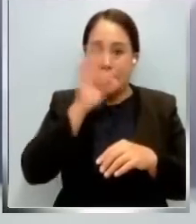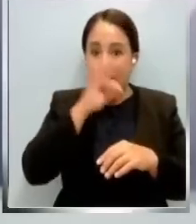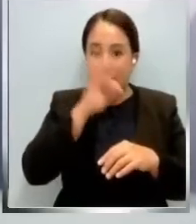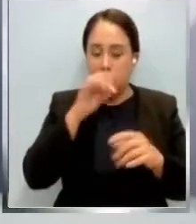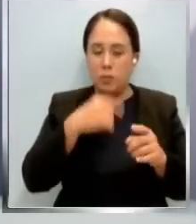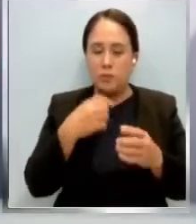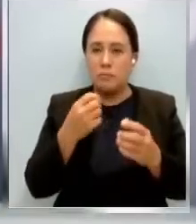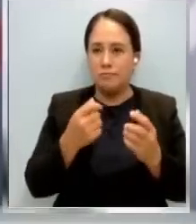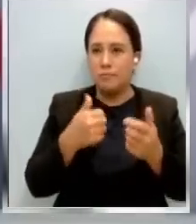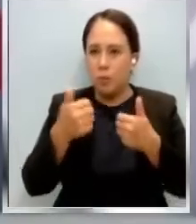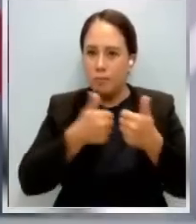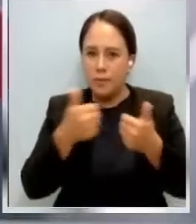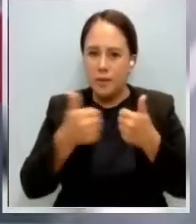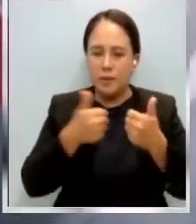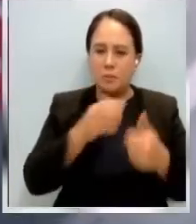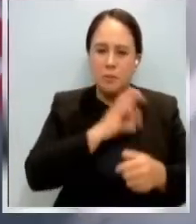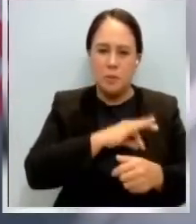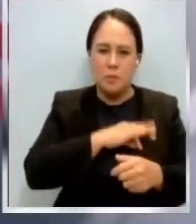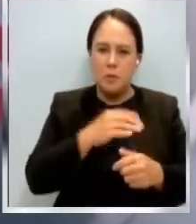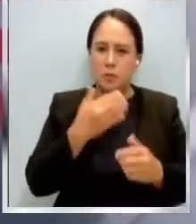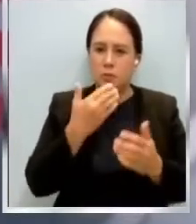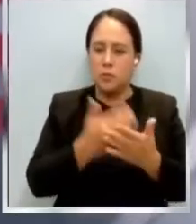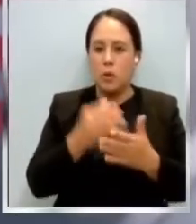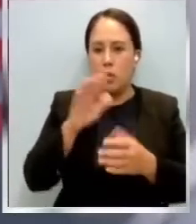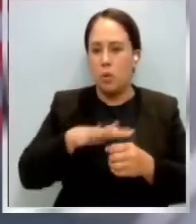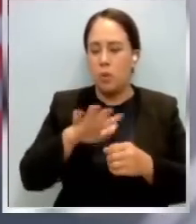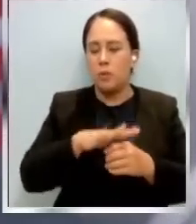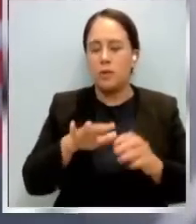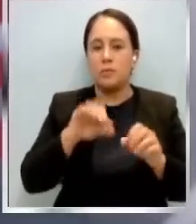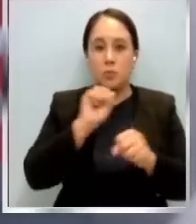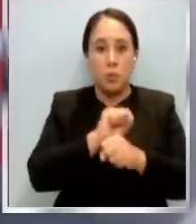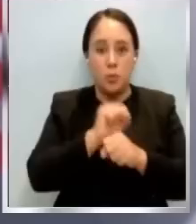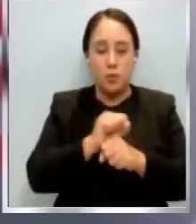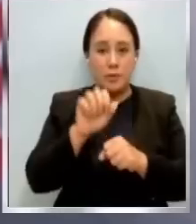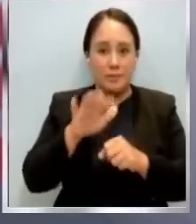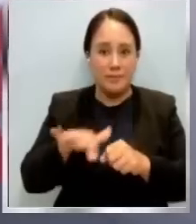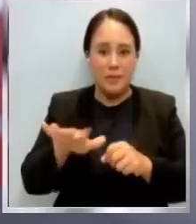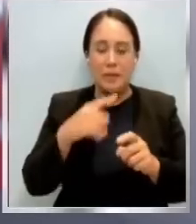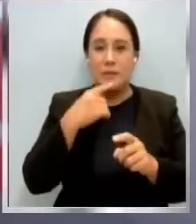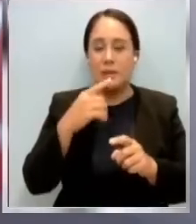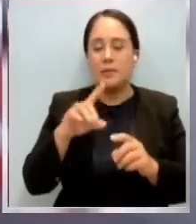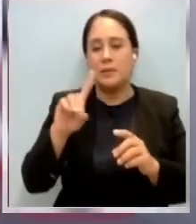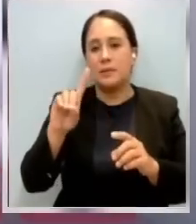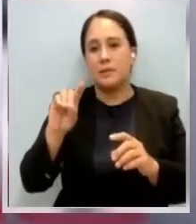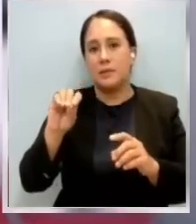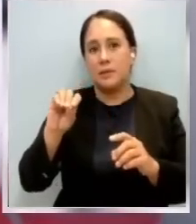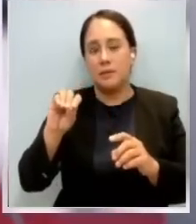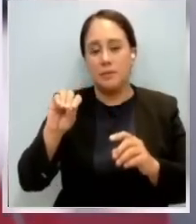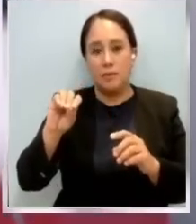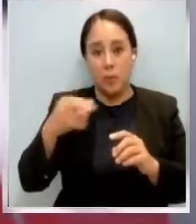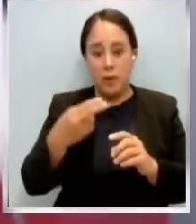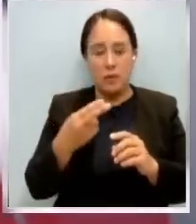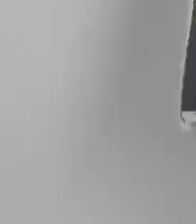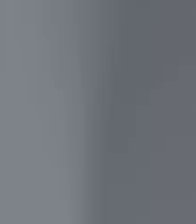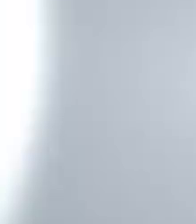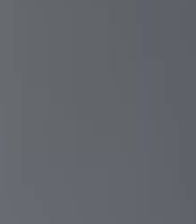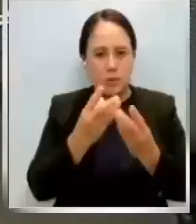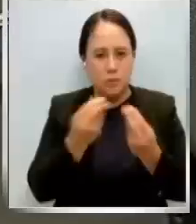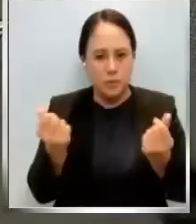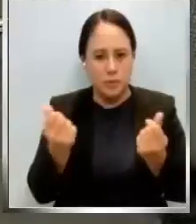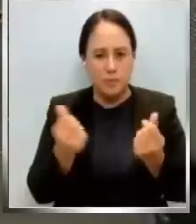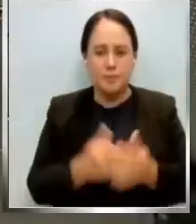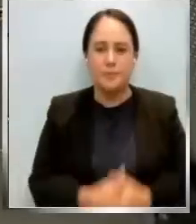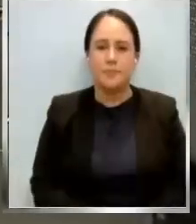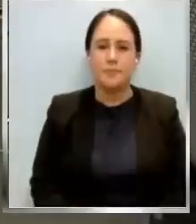dapat gawing kaaya-aya ang local job market sa kanila. Ang tugon ng Health Department sa pagtutok ni JP Soriano.